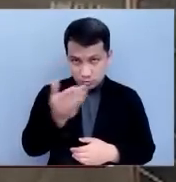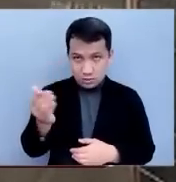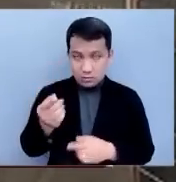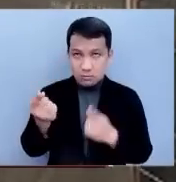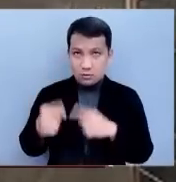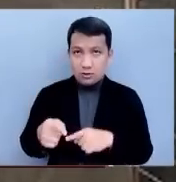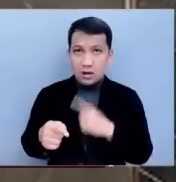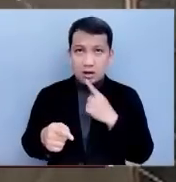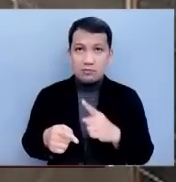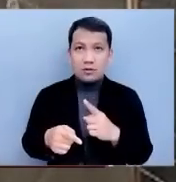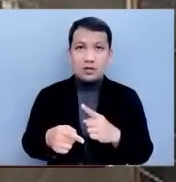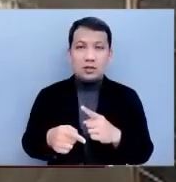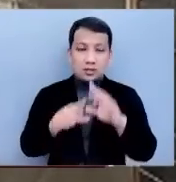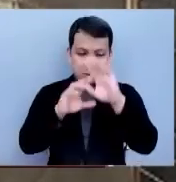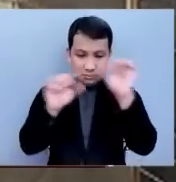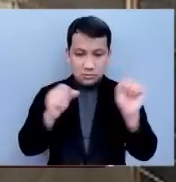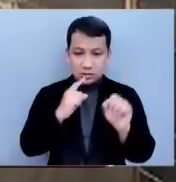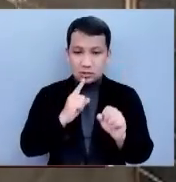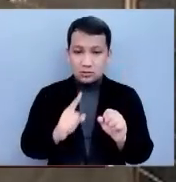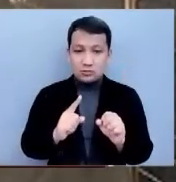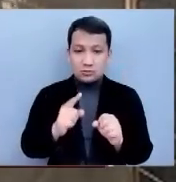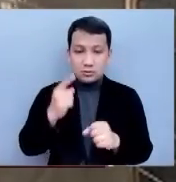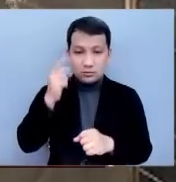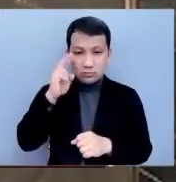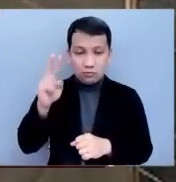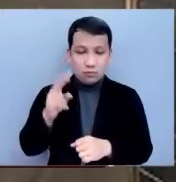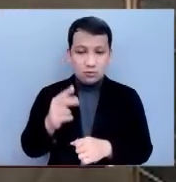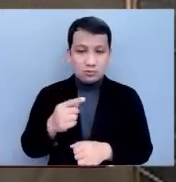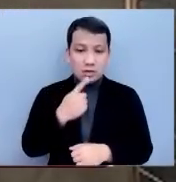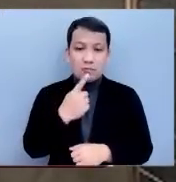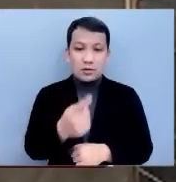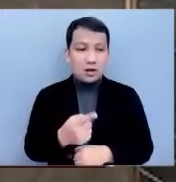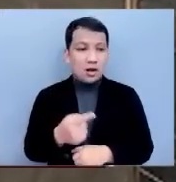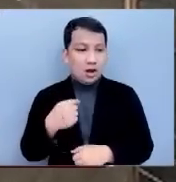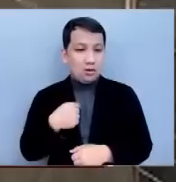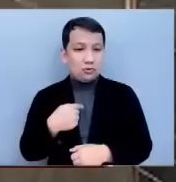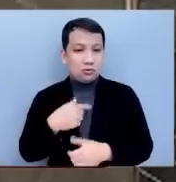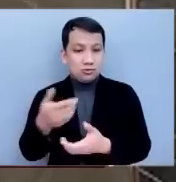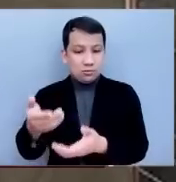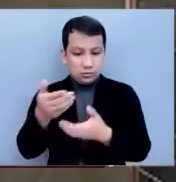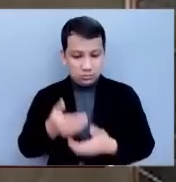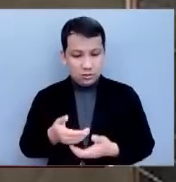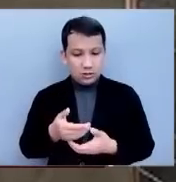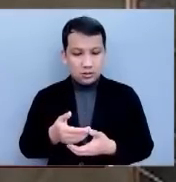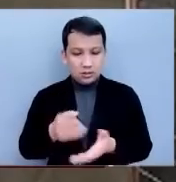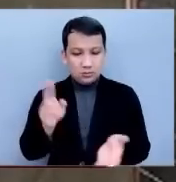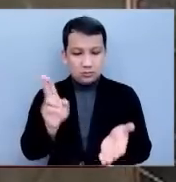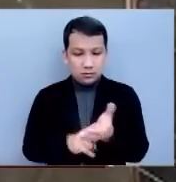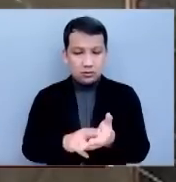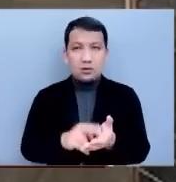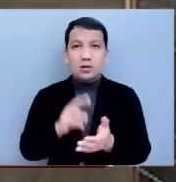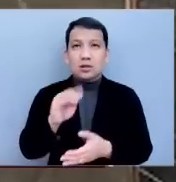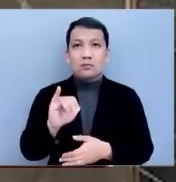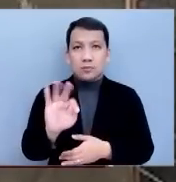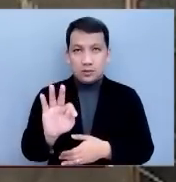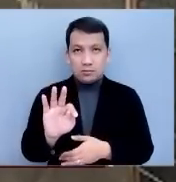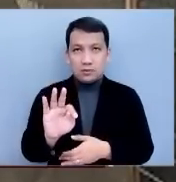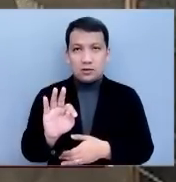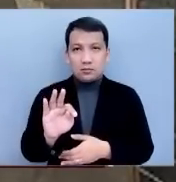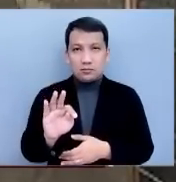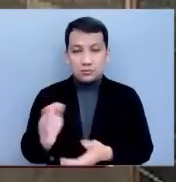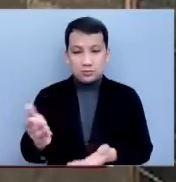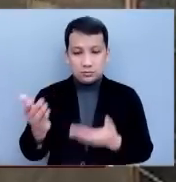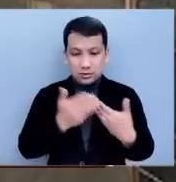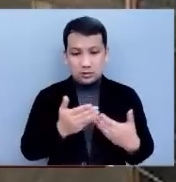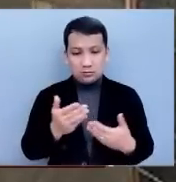Sa bibig na mismo ni Pangulong Bongbong Marcos nang galing, nalalagdaan niya ang Maharlika Investment Fund Bill. Oras na makarating sa